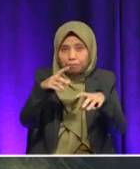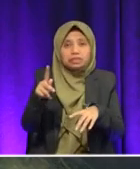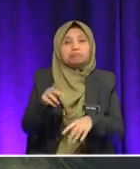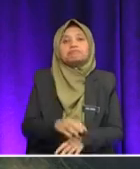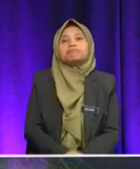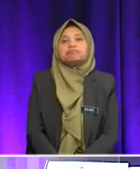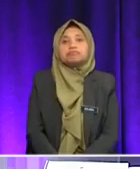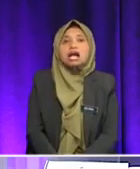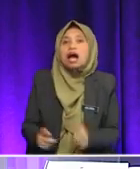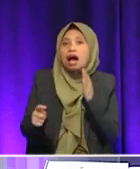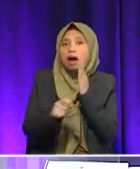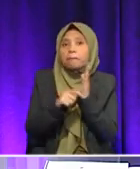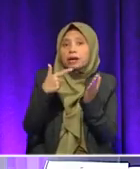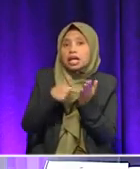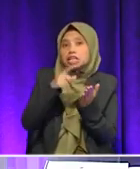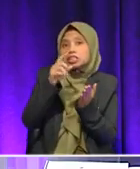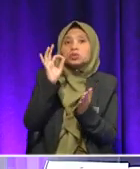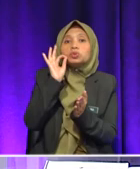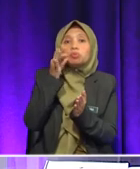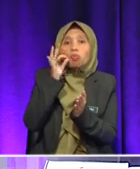tambah lagi satu